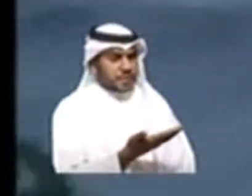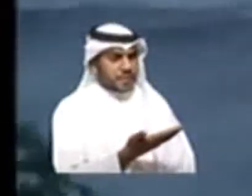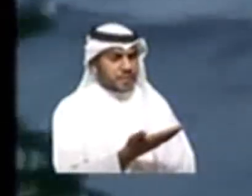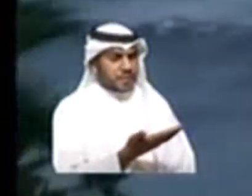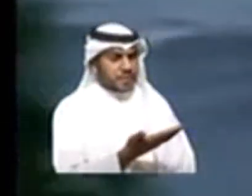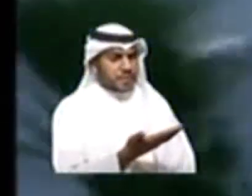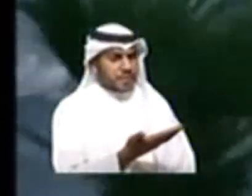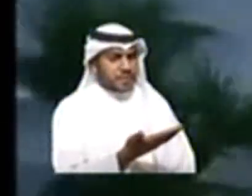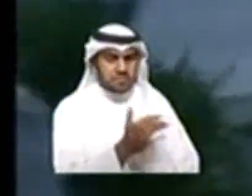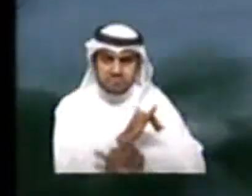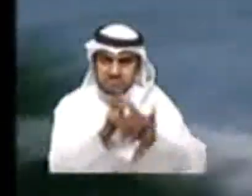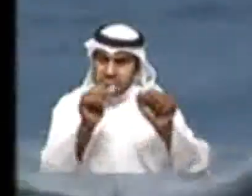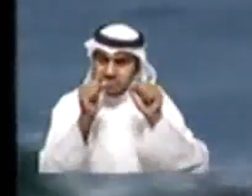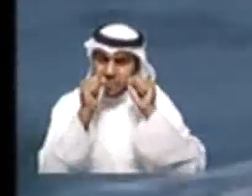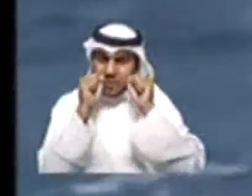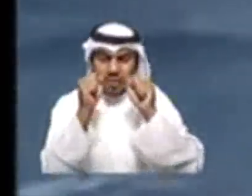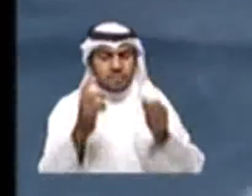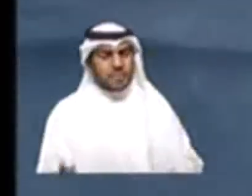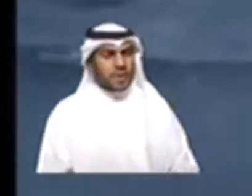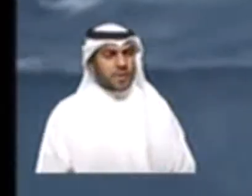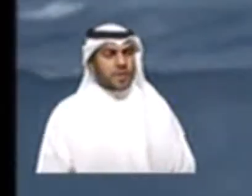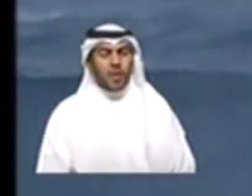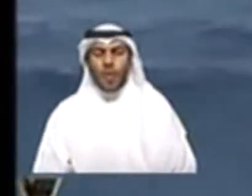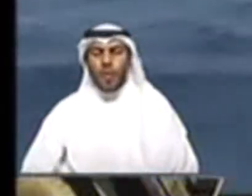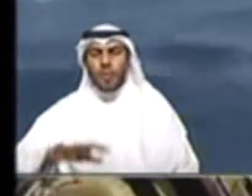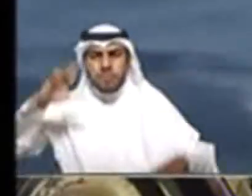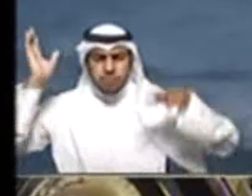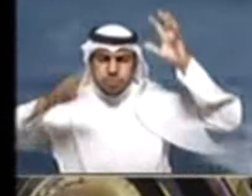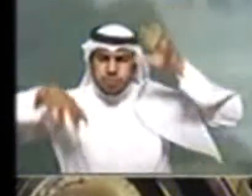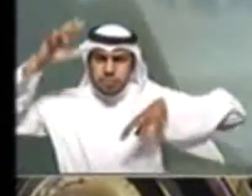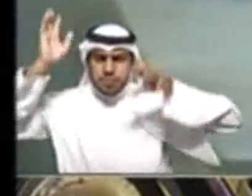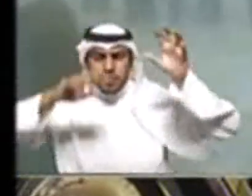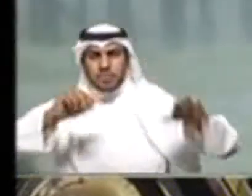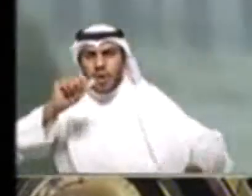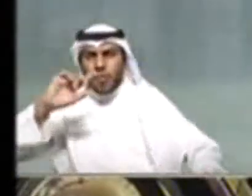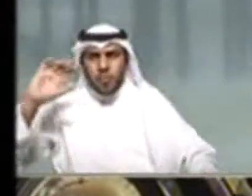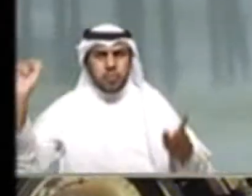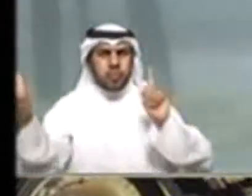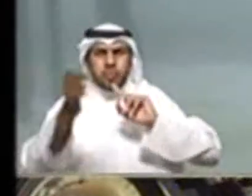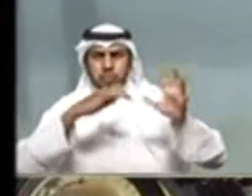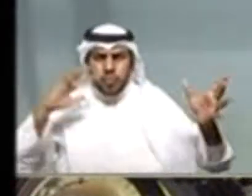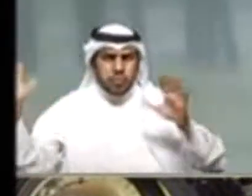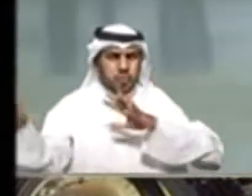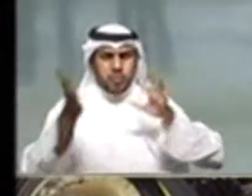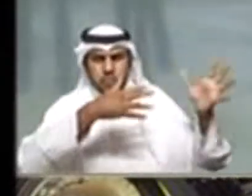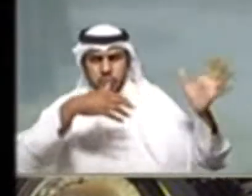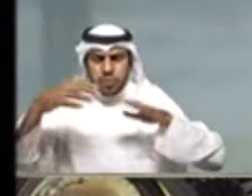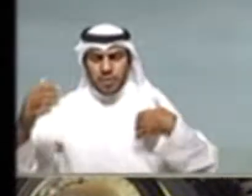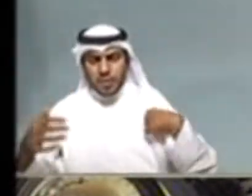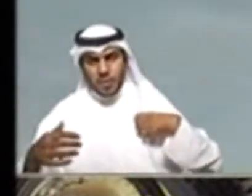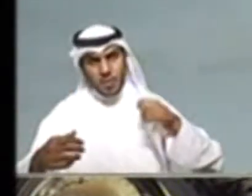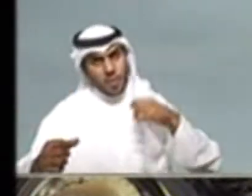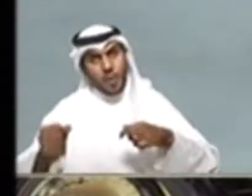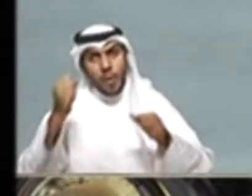إعصار فلورنس المدمر اجتاح ولاية كارولينا الشمالية في شرق الولايات المتحدة الأمريكية محدثا دمارا